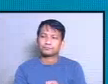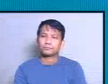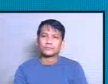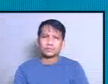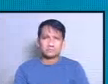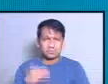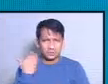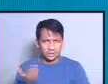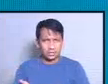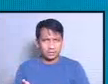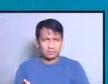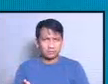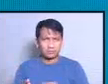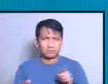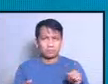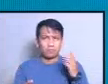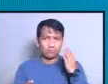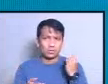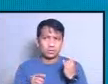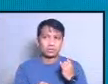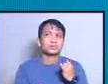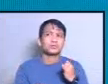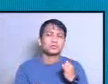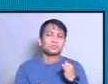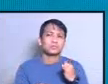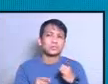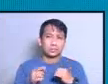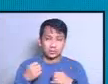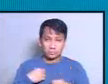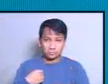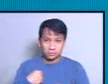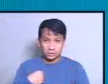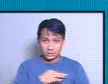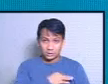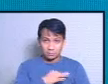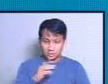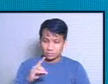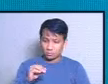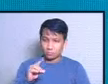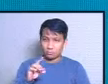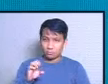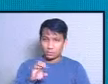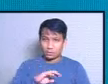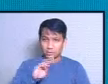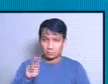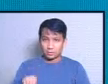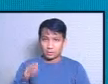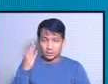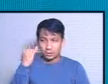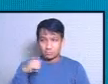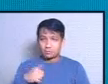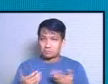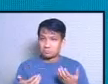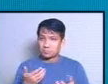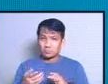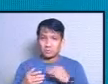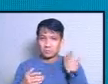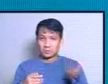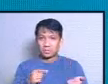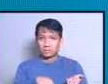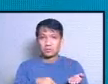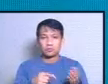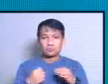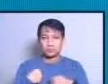Patay naman matapos tambanga ng isang empleyado ng Dole sa Maynila. Posible raw na may kinalaman sa kanyang trabaho ang motibo ng